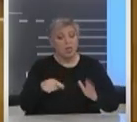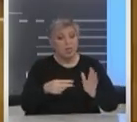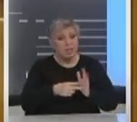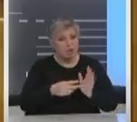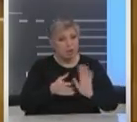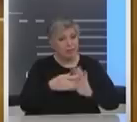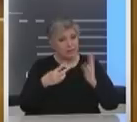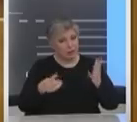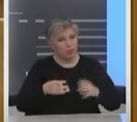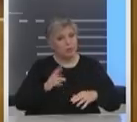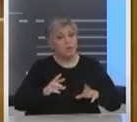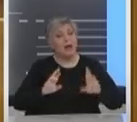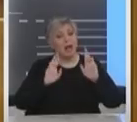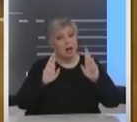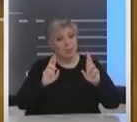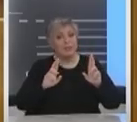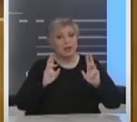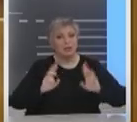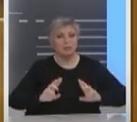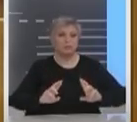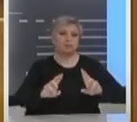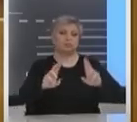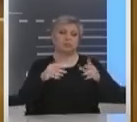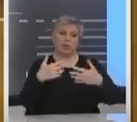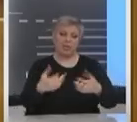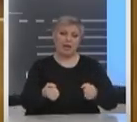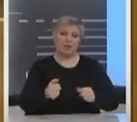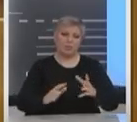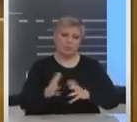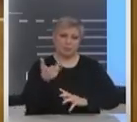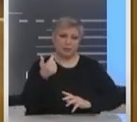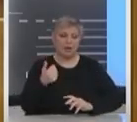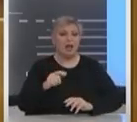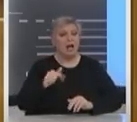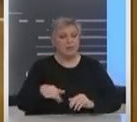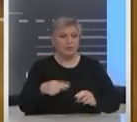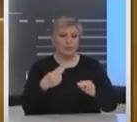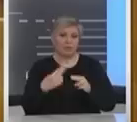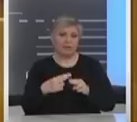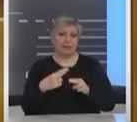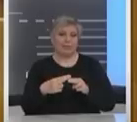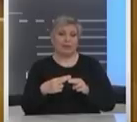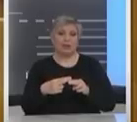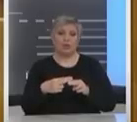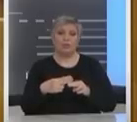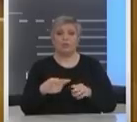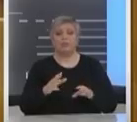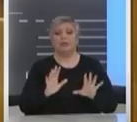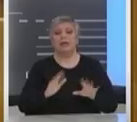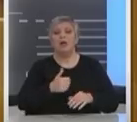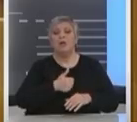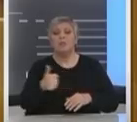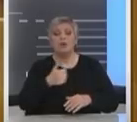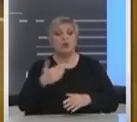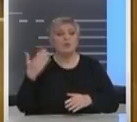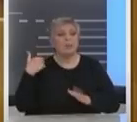να ελπίζουμε, αλλά και να είμαστε πλέον αισιόδοξοι. Και αυτό σήμερα σίγουρα δεν είναι μικρό πράγμα. Δεν είναι μόνο ότι αφήνουμε πίσω μας τα